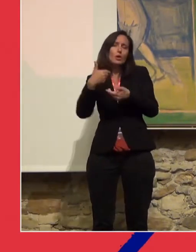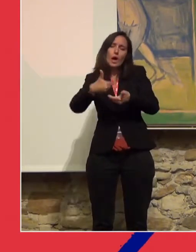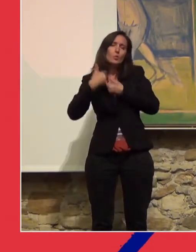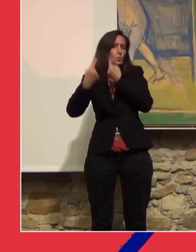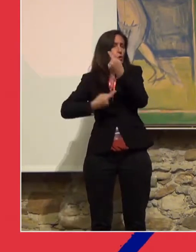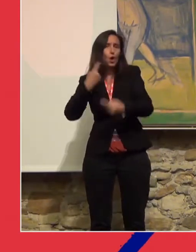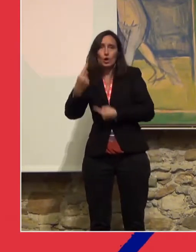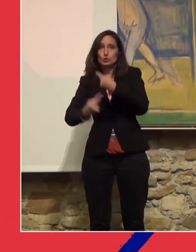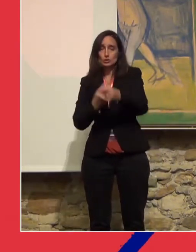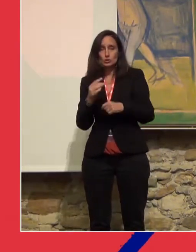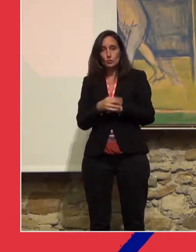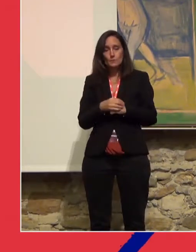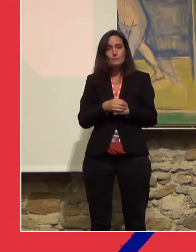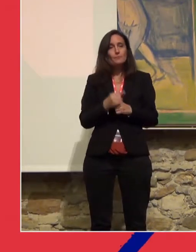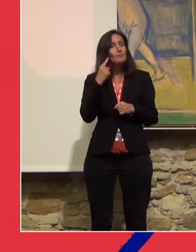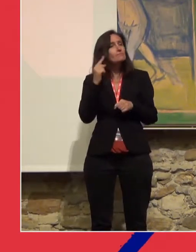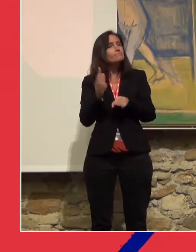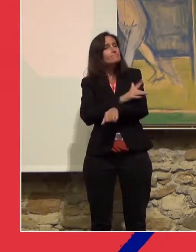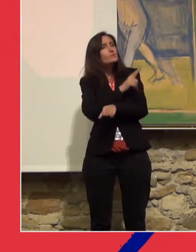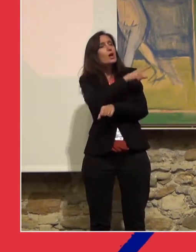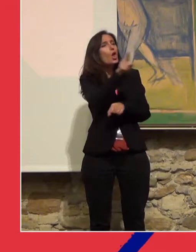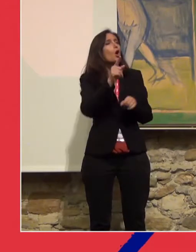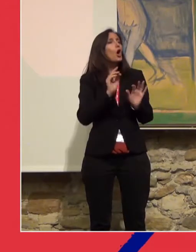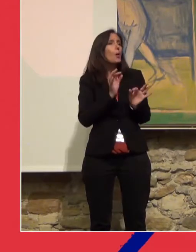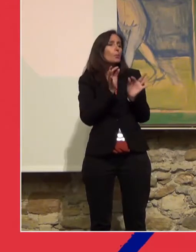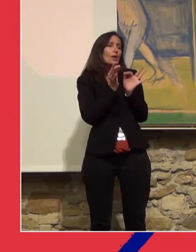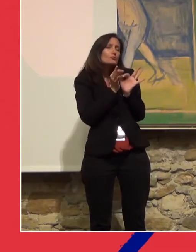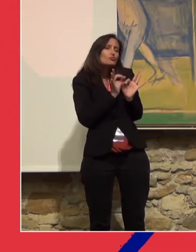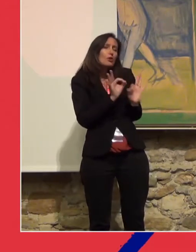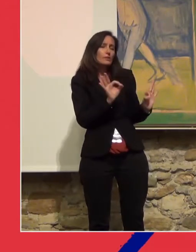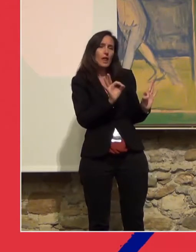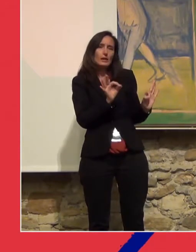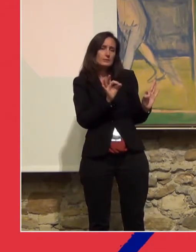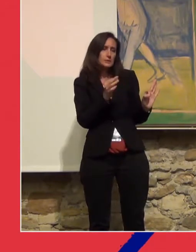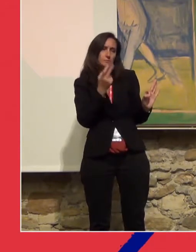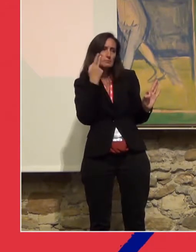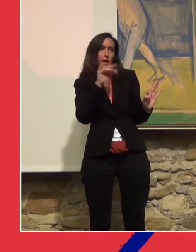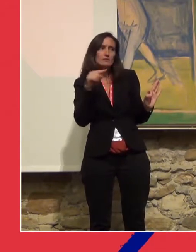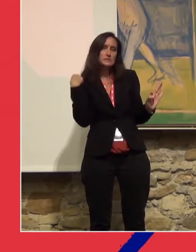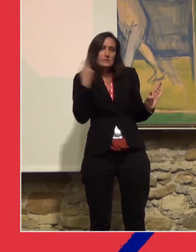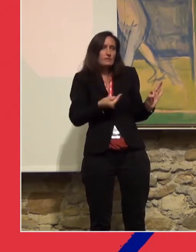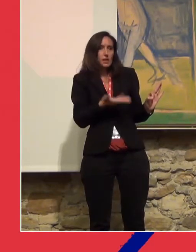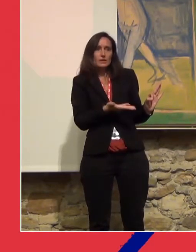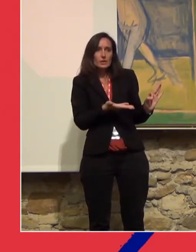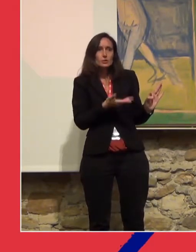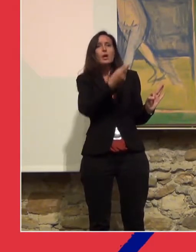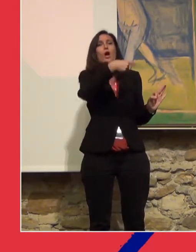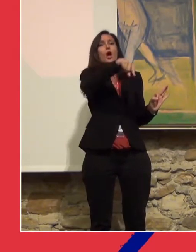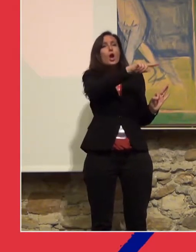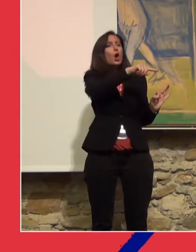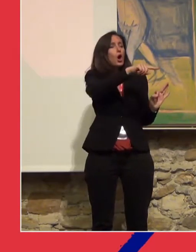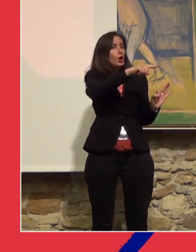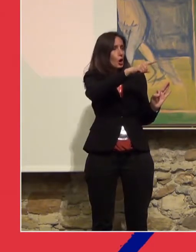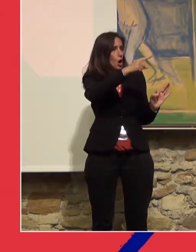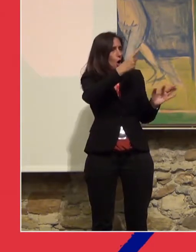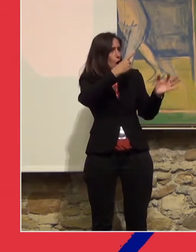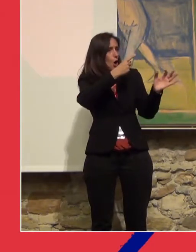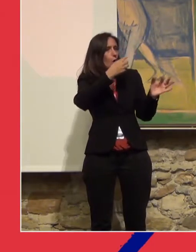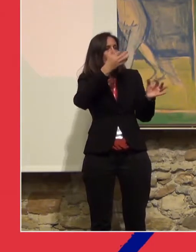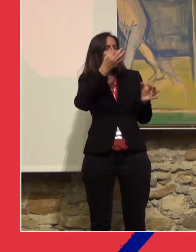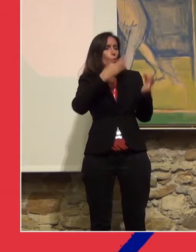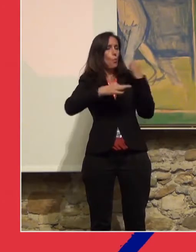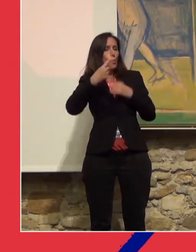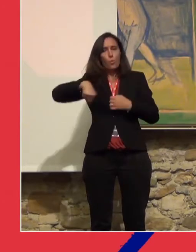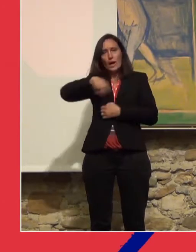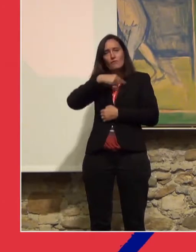un'affabilità imprevista in queste persone che accudivano noi ammalati, seminudi, avvolti nel pannolino